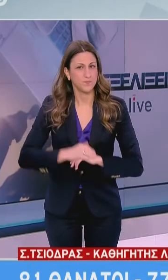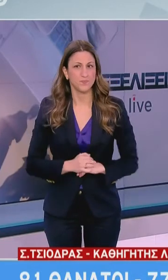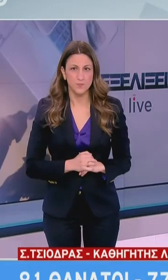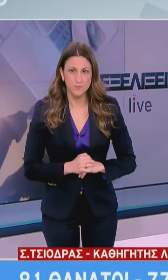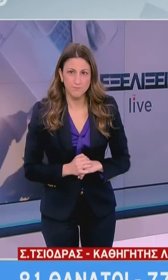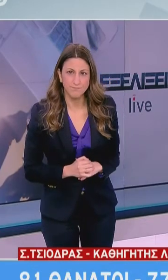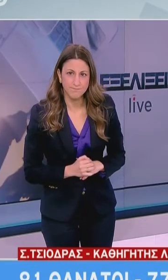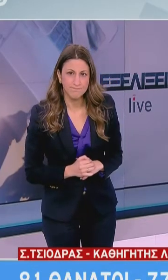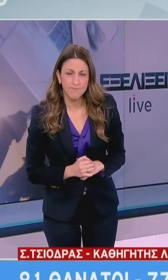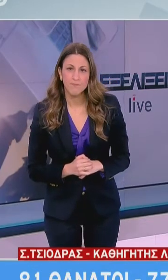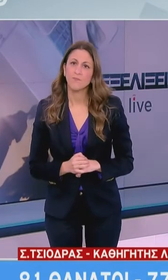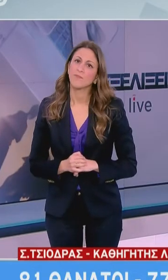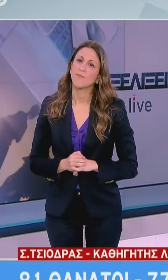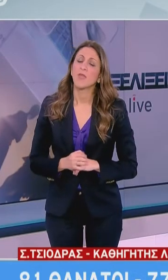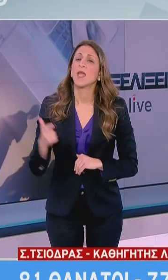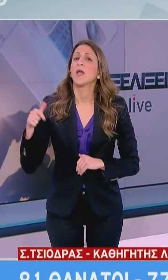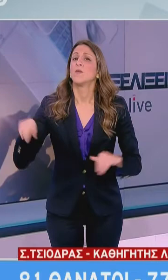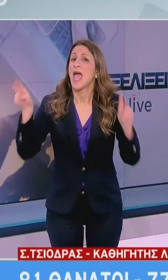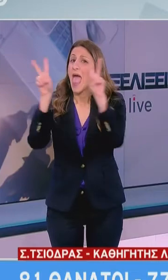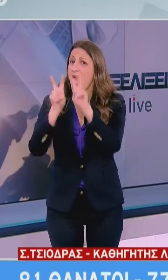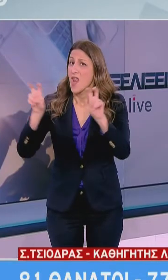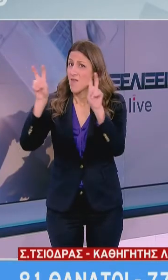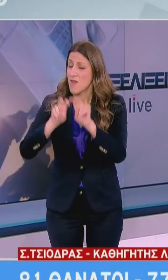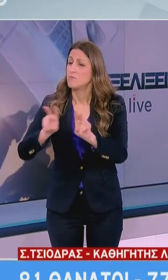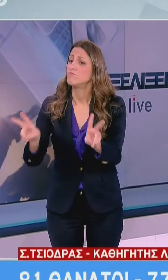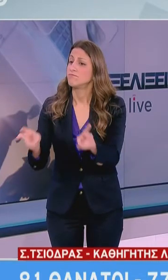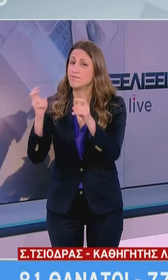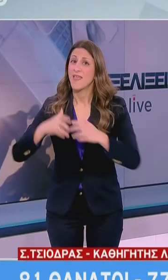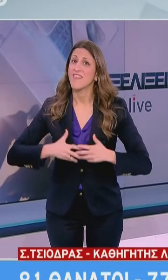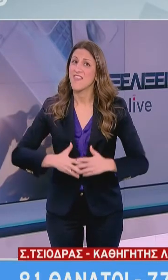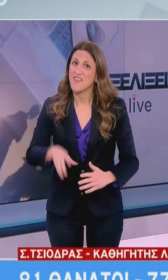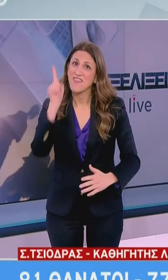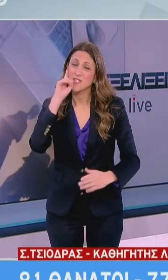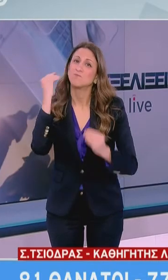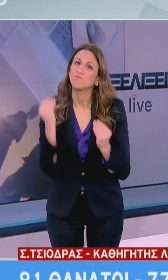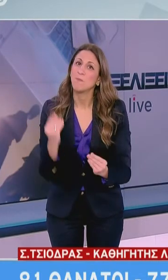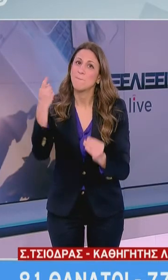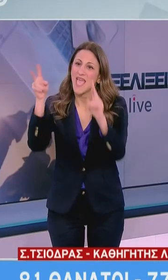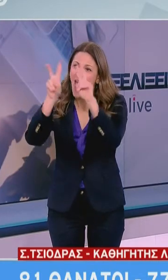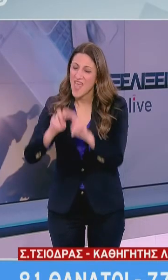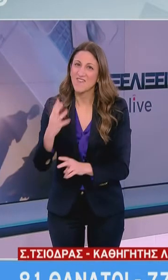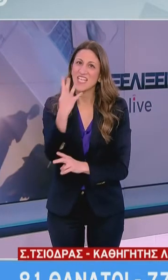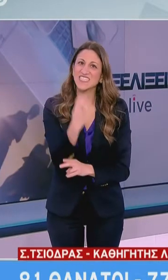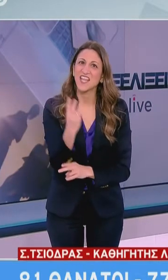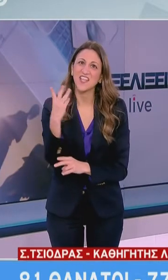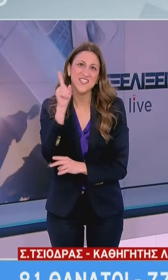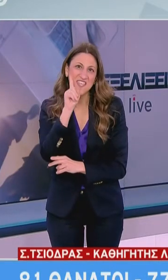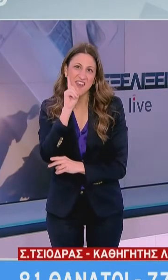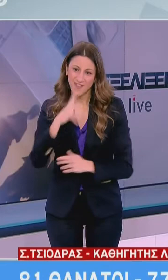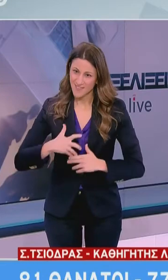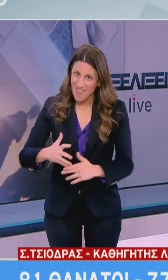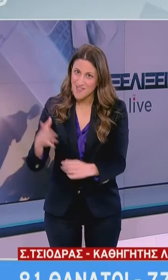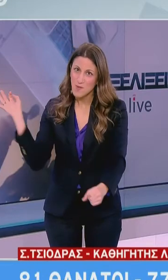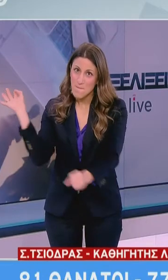Έχουμε κάποια ενθαρρυντικά στοιχεία από τη Διεθνή Βιβλιογραφία για Εγγύους. Μια μελέτη με 43 έγκυες γυναίκες που διαγνώστηκαν με τον ιό στη